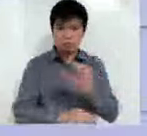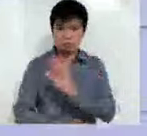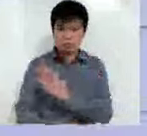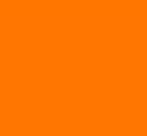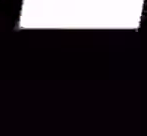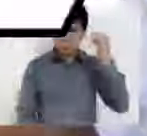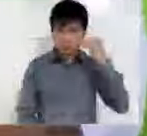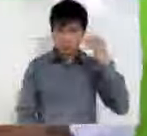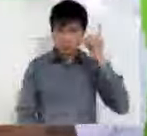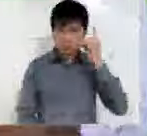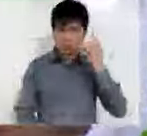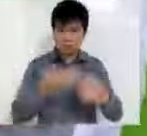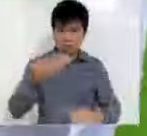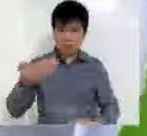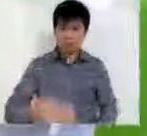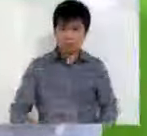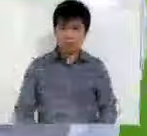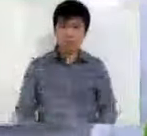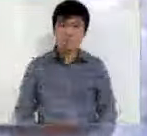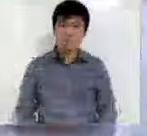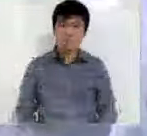Dongon.